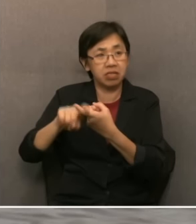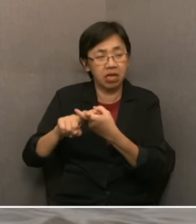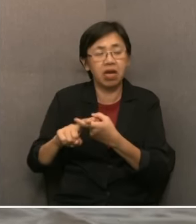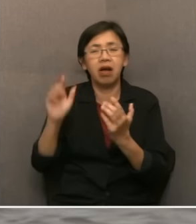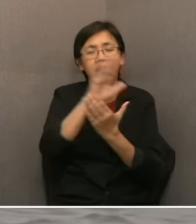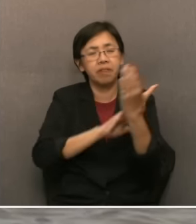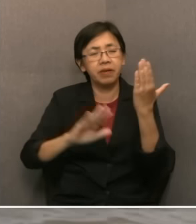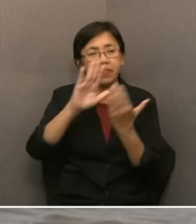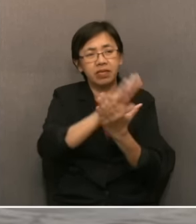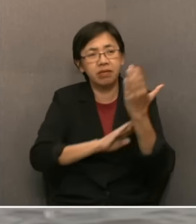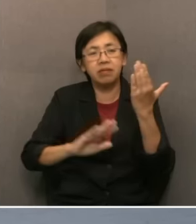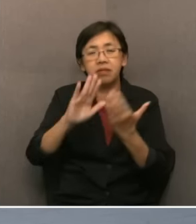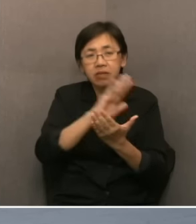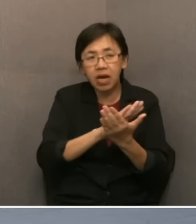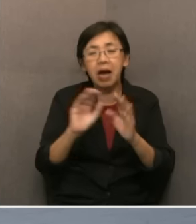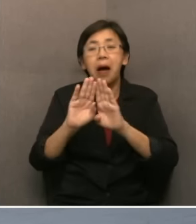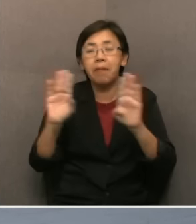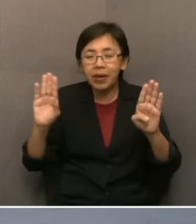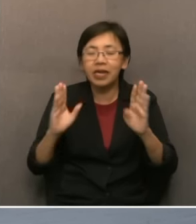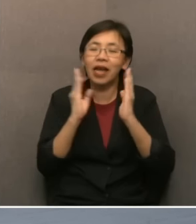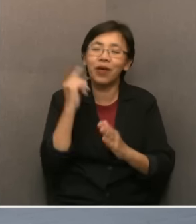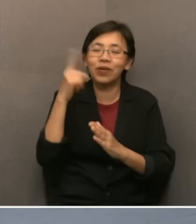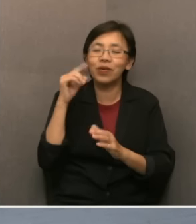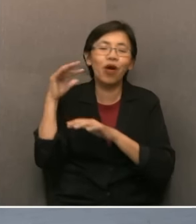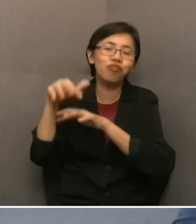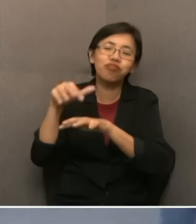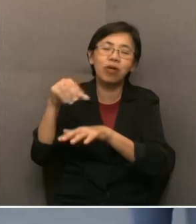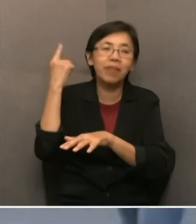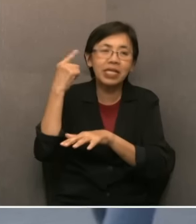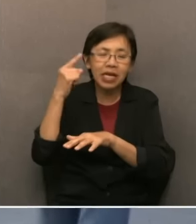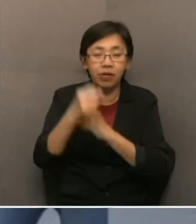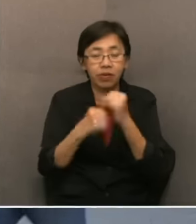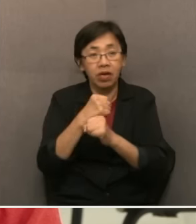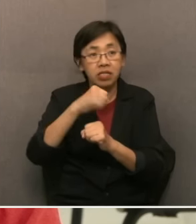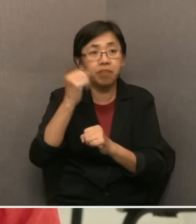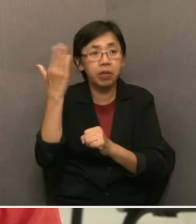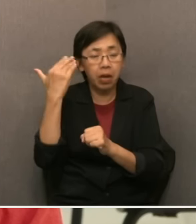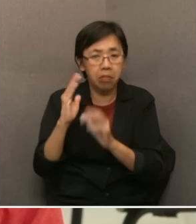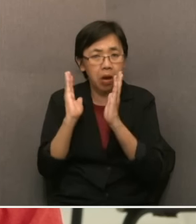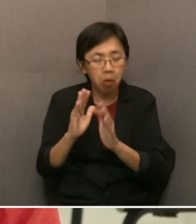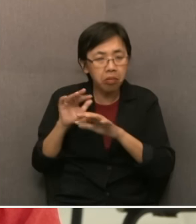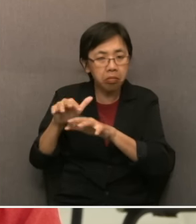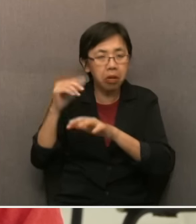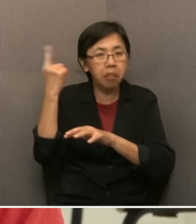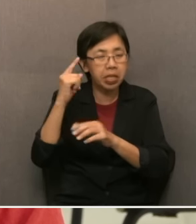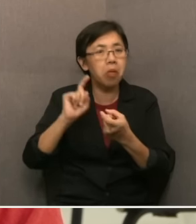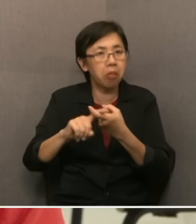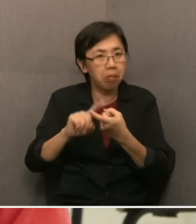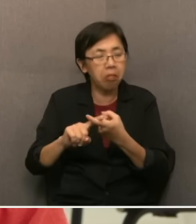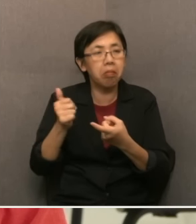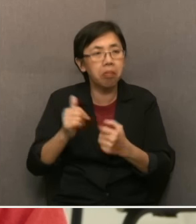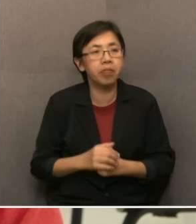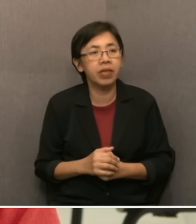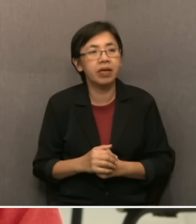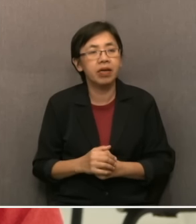ว่ามีการเอ่อเปิดประเทศสำหรับนักท่องเที่ยวเที่ยวเนี่ยในช่วง 10กว่าปีที่ผ่านมาเนี่ยมีสิ่งต่างๆที่แบบเหมือนกับเปิด